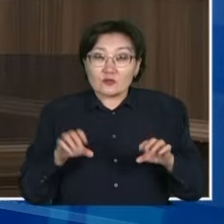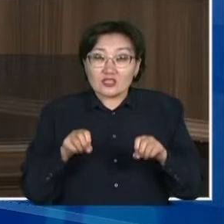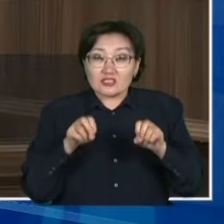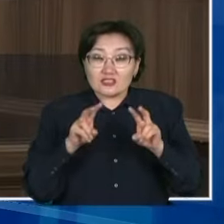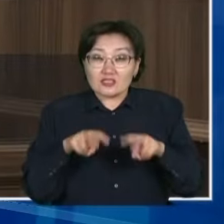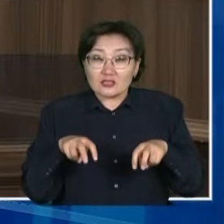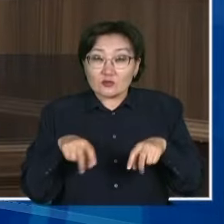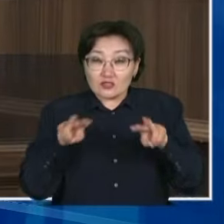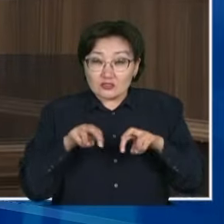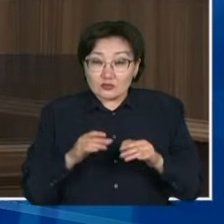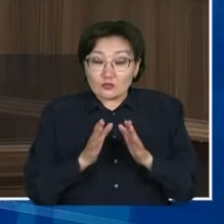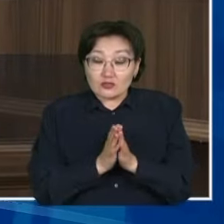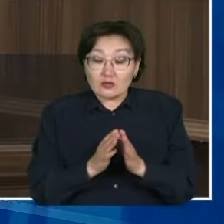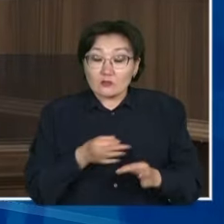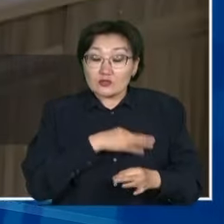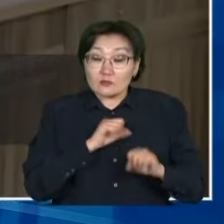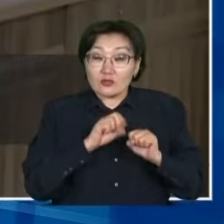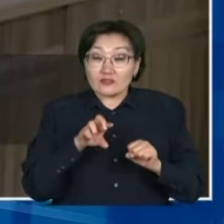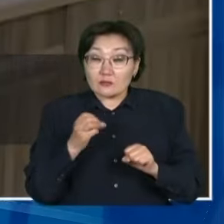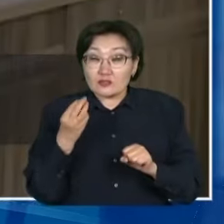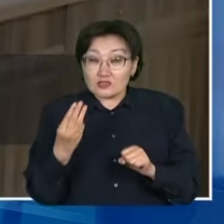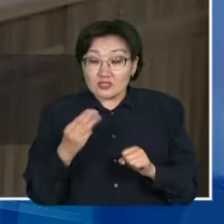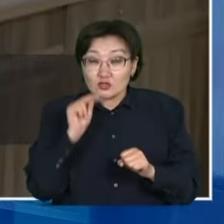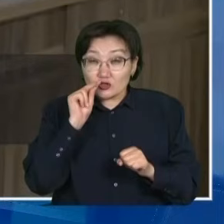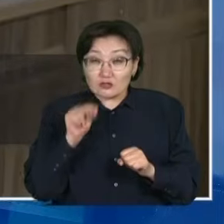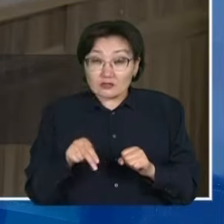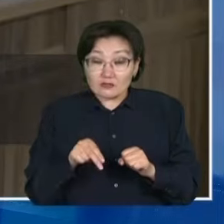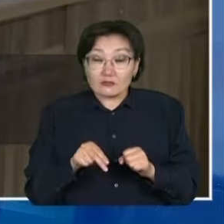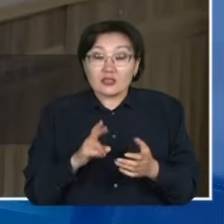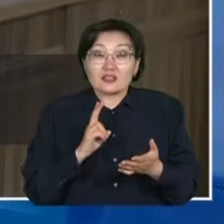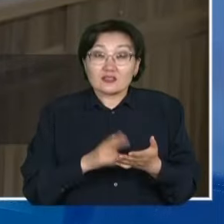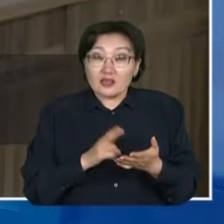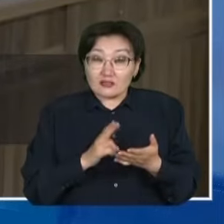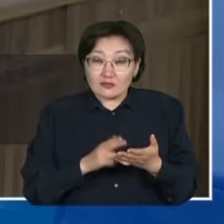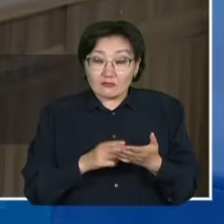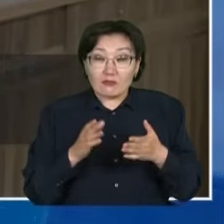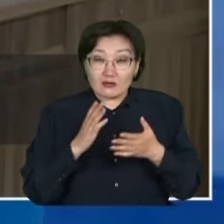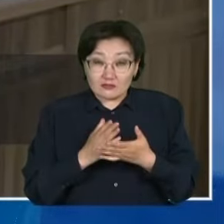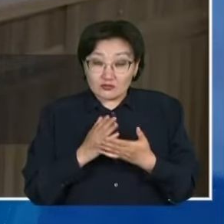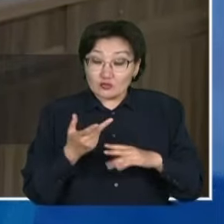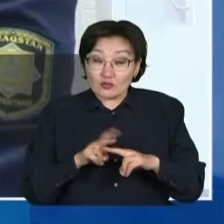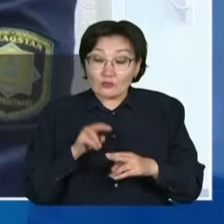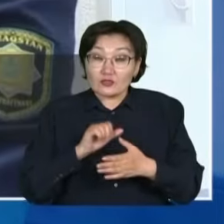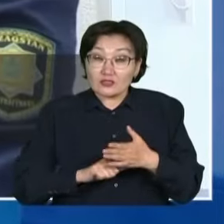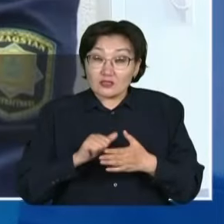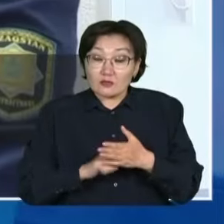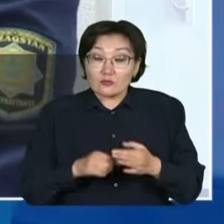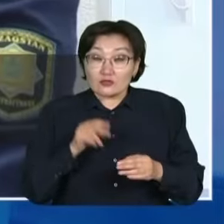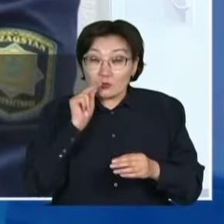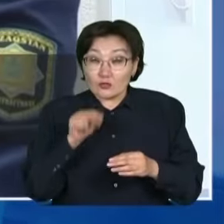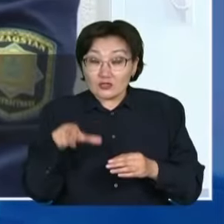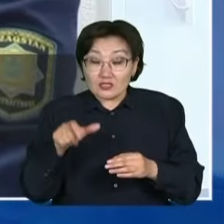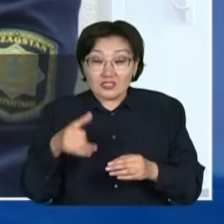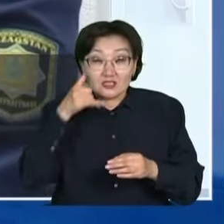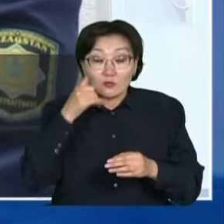сұрады. Адвокаттың айтуынша, онда Қуандық Бешімбаевтың кінәсін жоққа шығаратын дәлелдер бар көрінеді. Сол себепті де сотталушы құрылғының